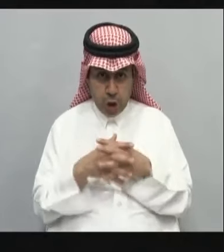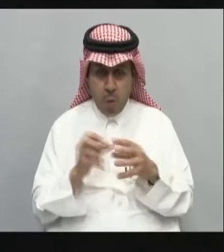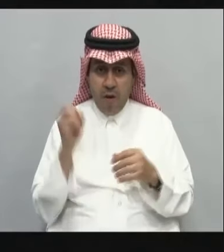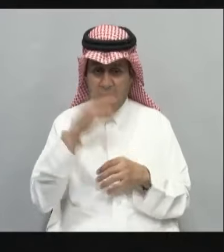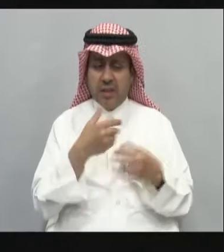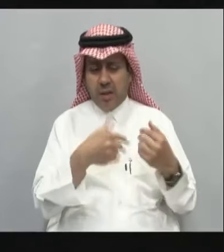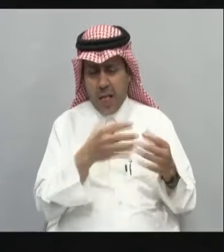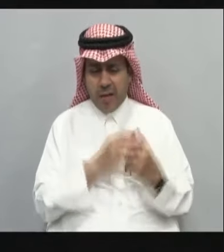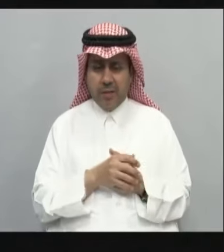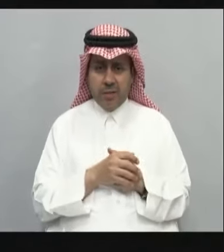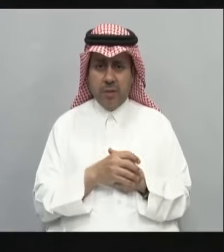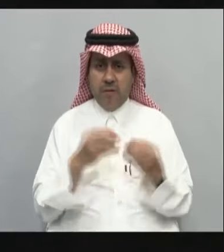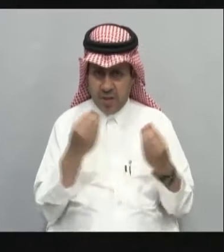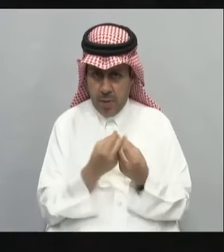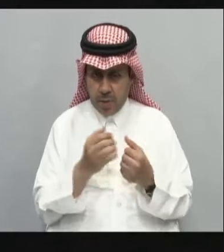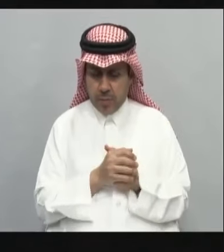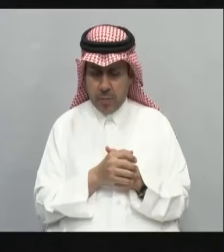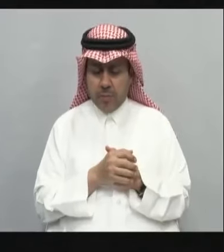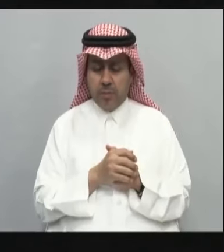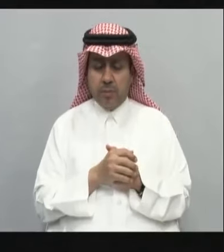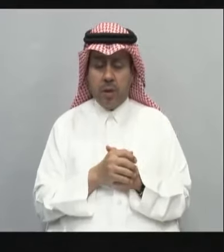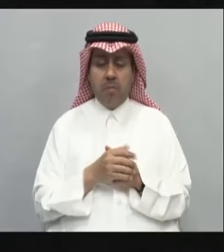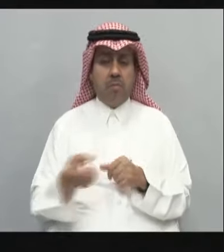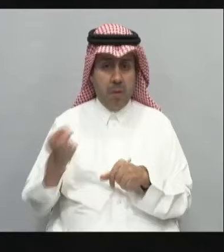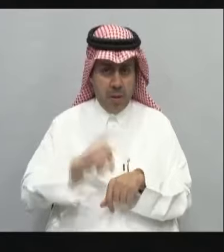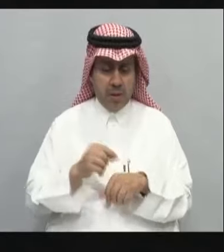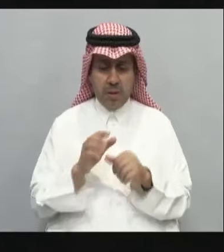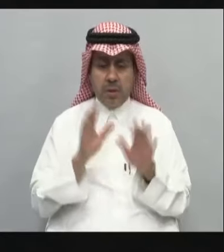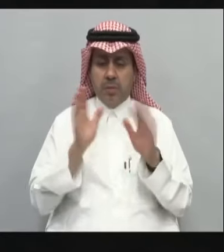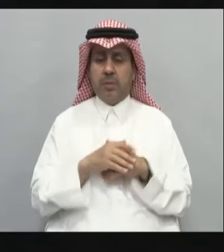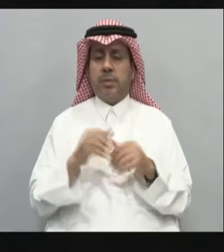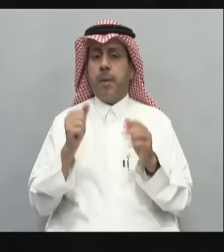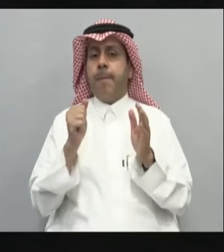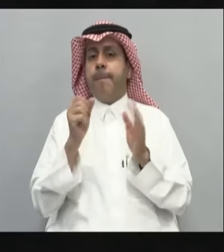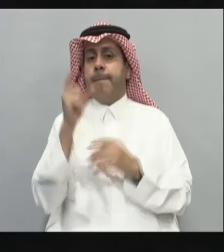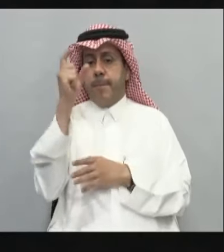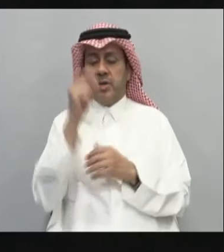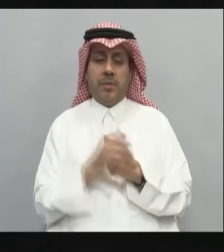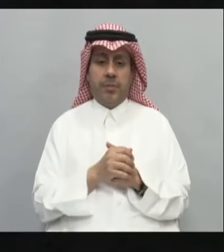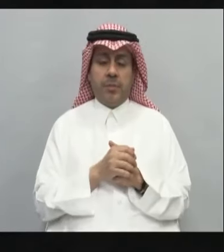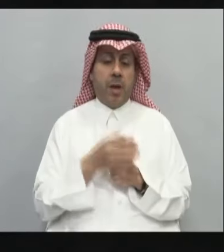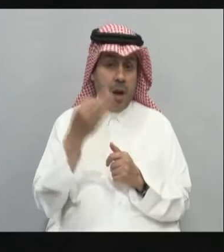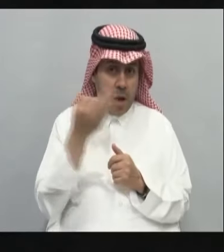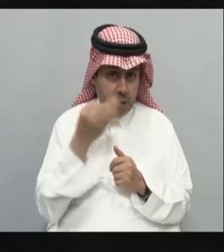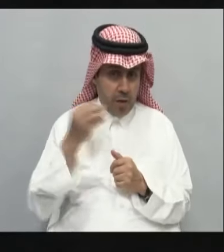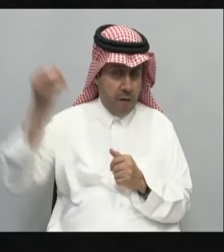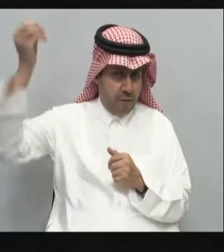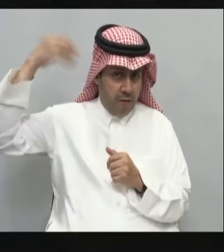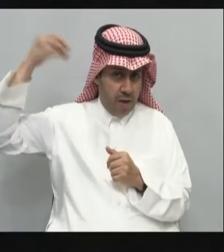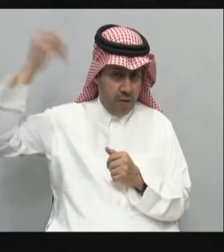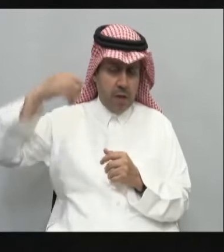الفجر خاصه في جماعه مع بقيه الصلوات وادائها في المسجد لكن الحديث عن فضل